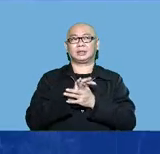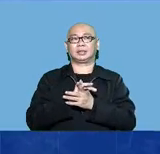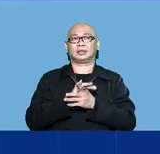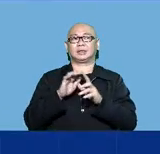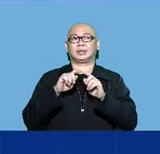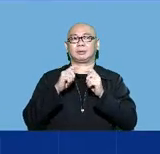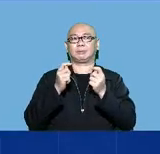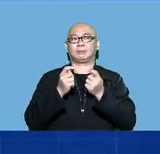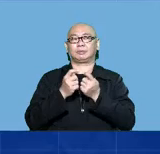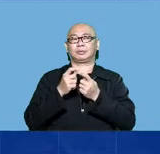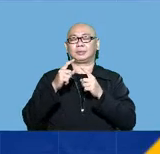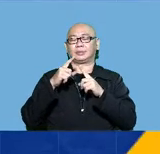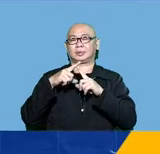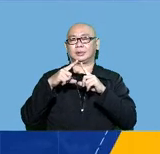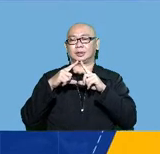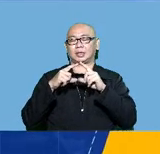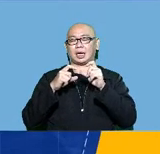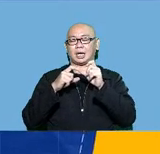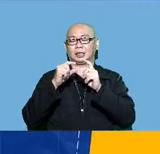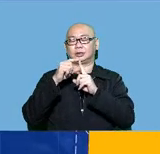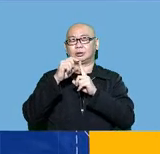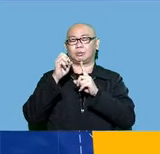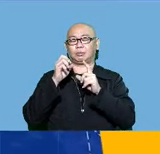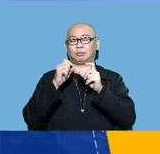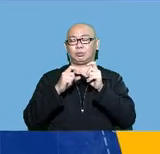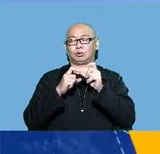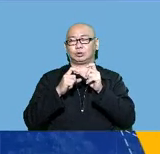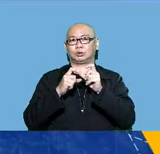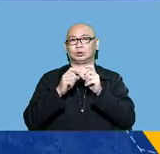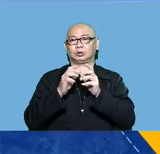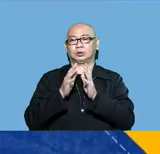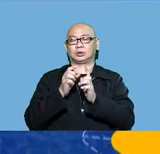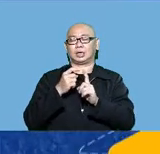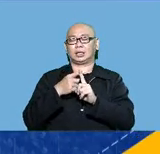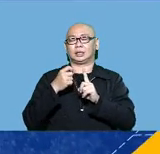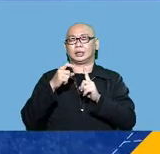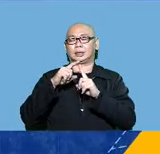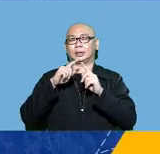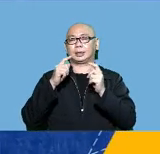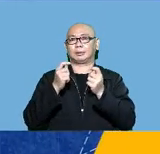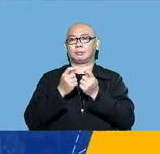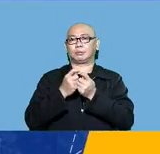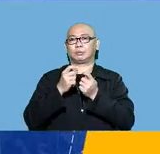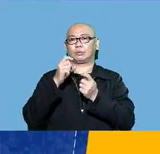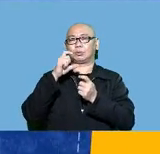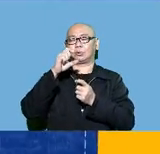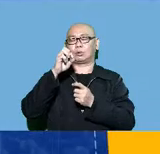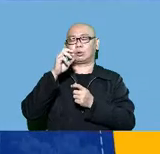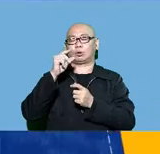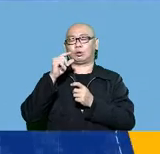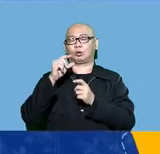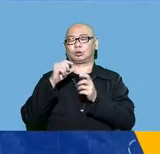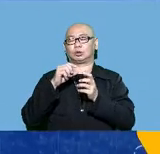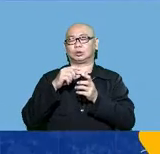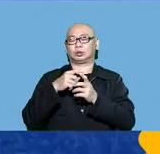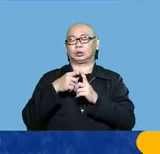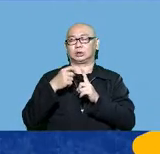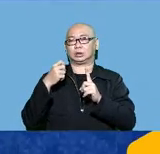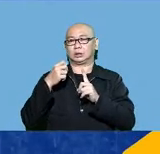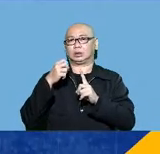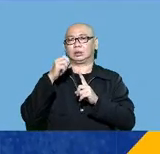tim task force dan tim core of the core gitu ya, dari IKM UNES, dosen,